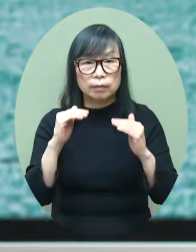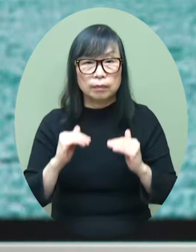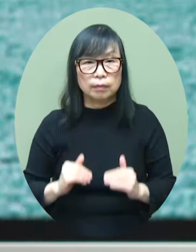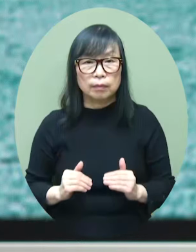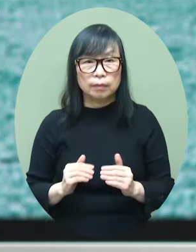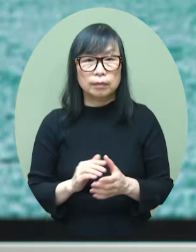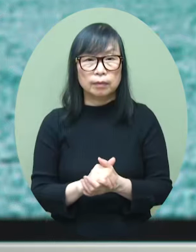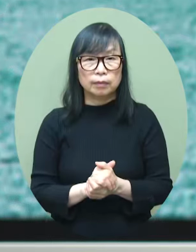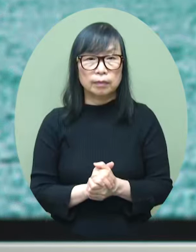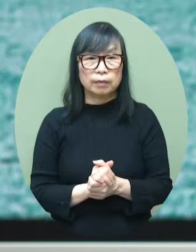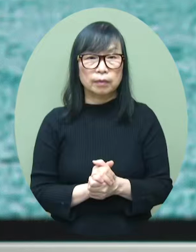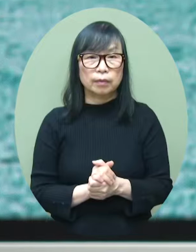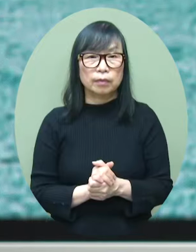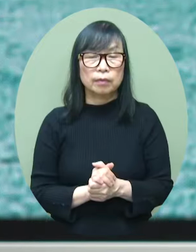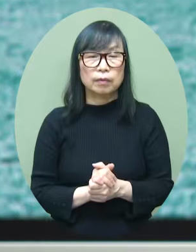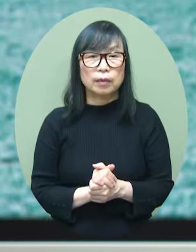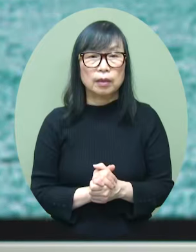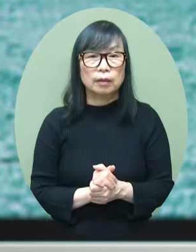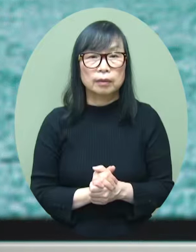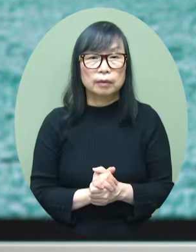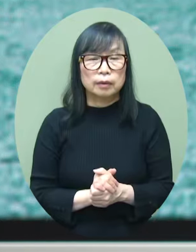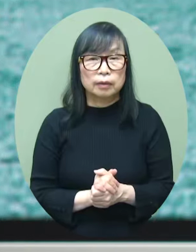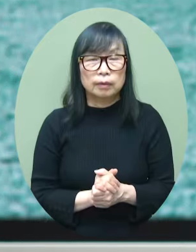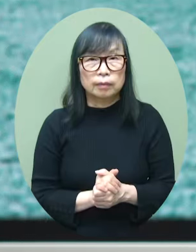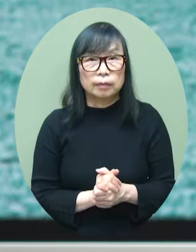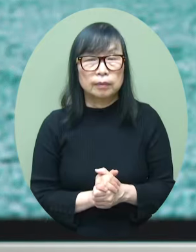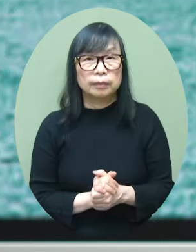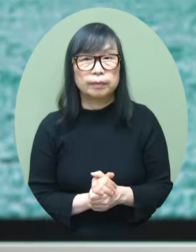男士，最後嗰行嗰位男士。